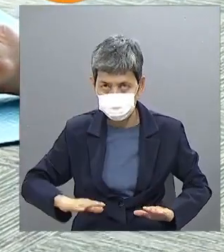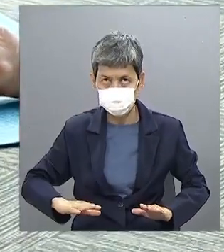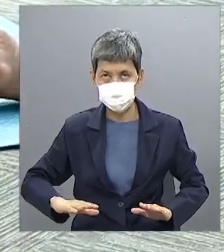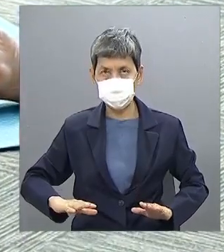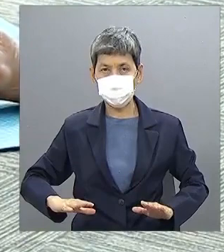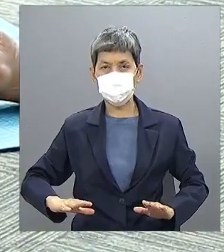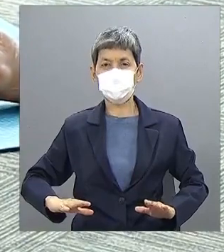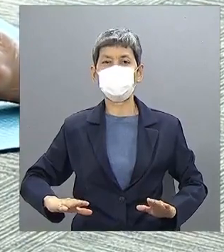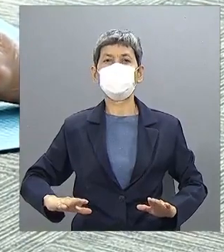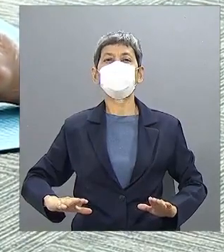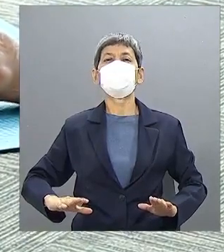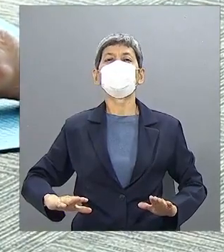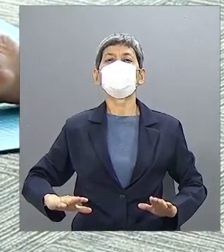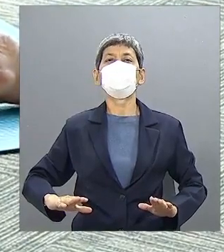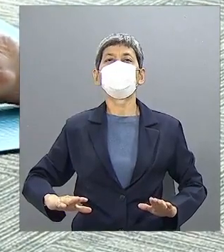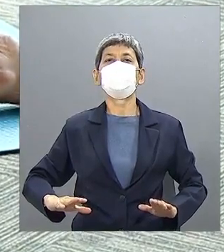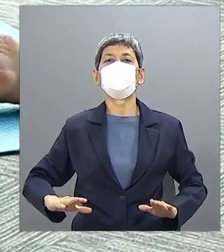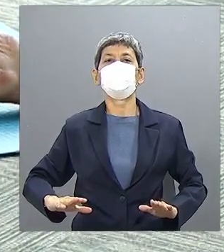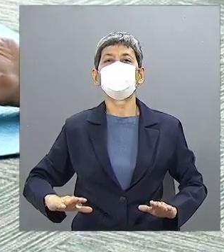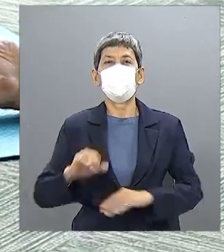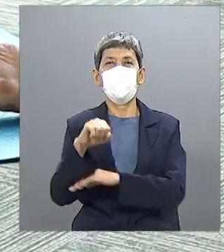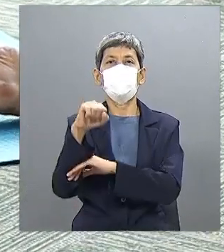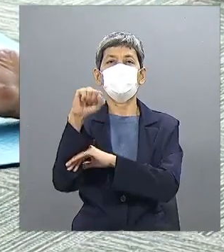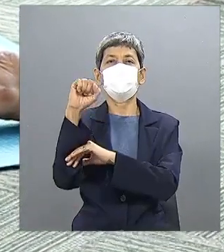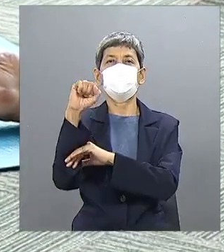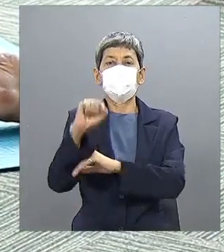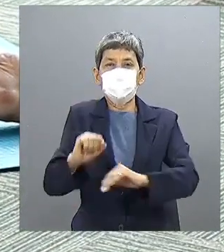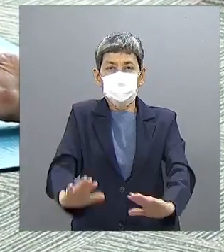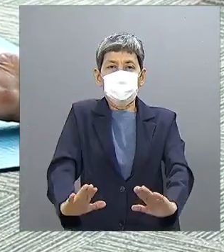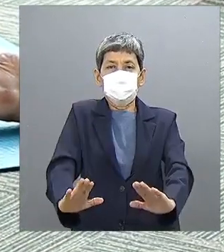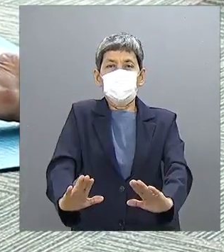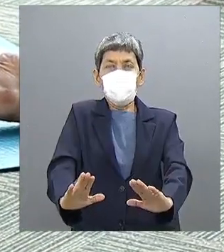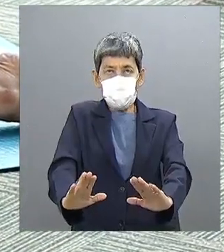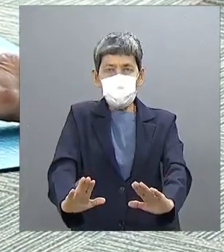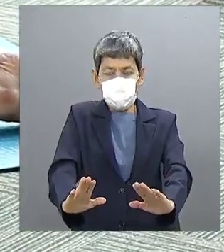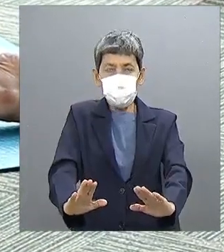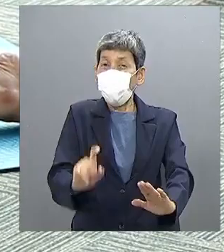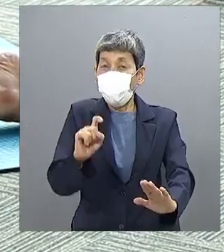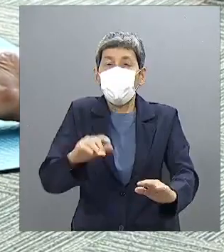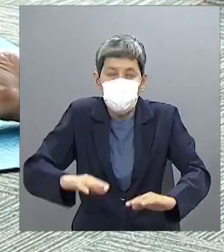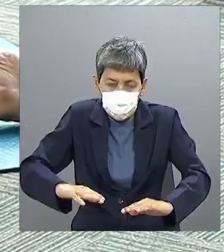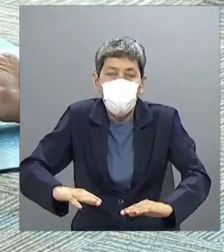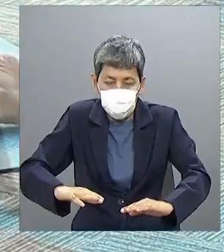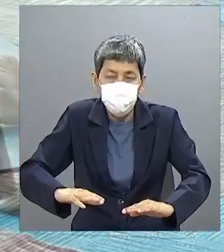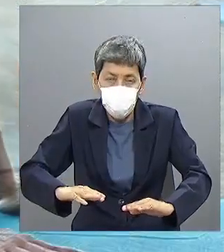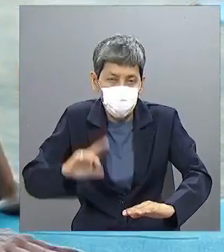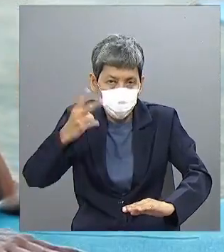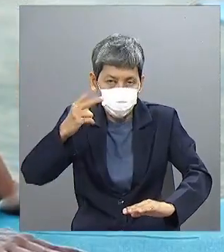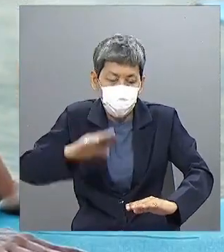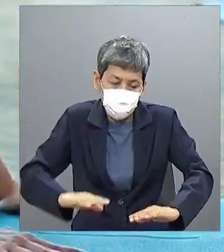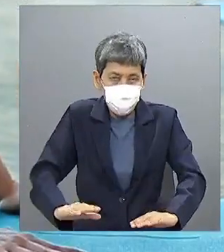แบบงูเลยใครขึ้นได้สุดก็ยืดแขนสุดได้เลยนะคะใครขึ้นสุดไม่ได้งอศอกเล็กน้อยได้